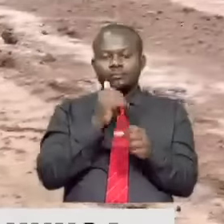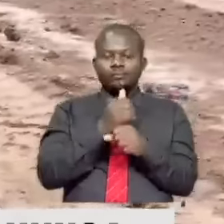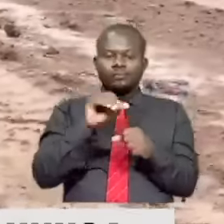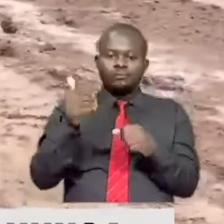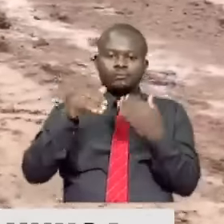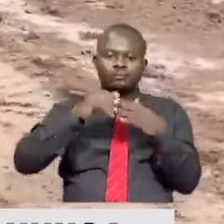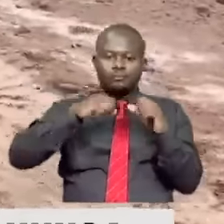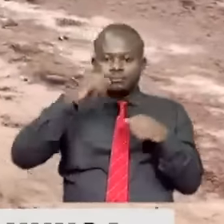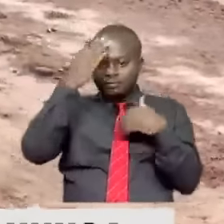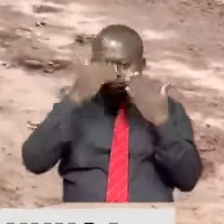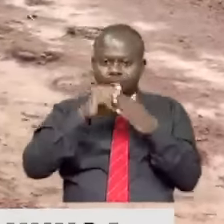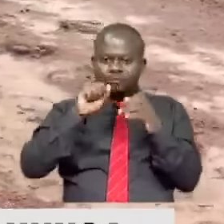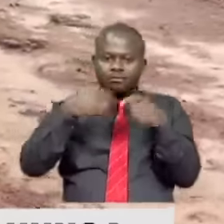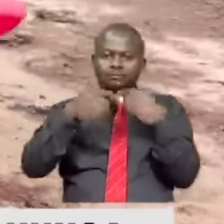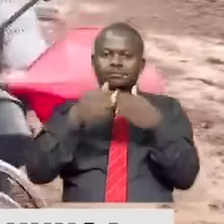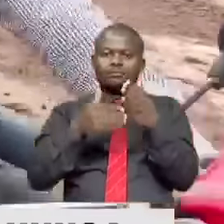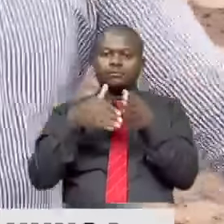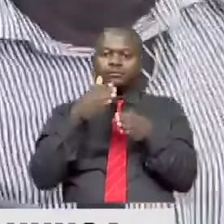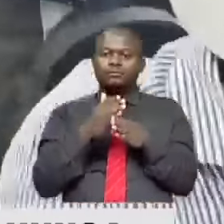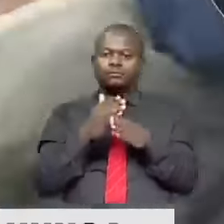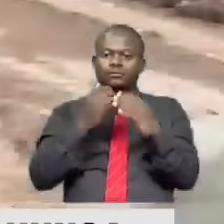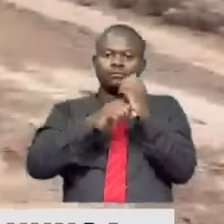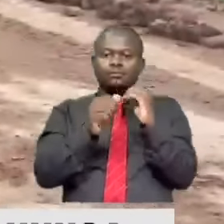yo kugira ngo bakomeze nyine bubake imirimo yo